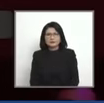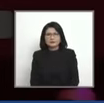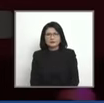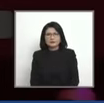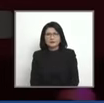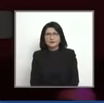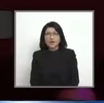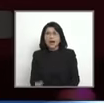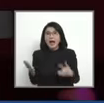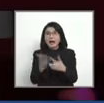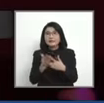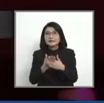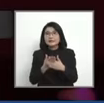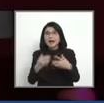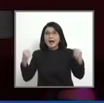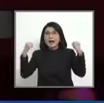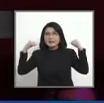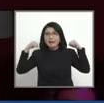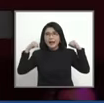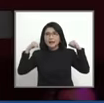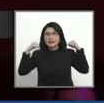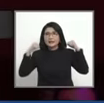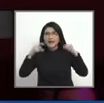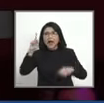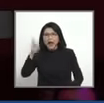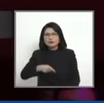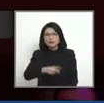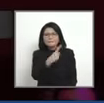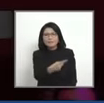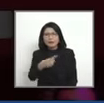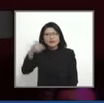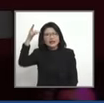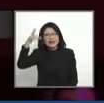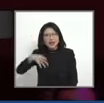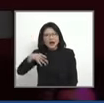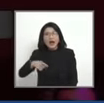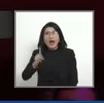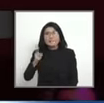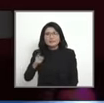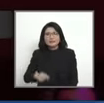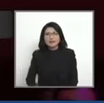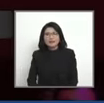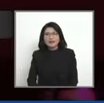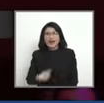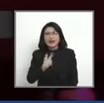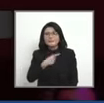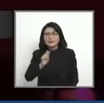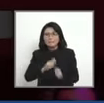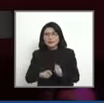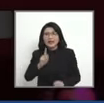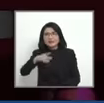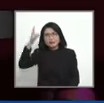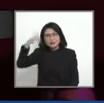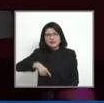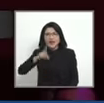itu maka sikap saya sekarang saya balik nanya siapa yang harus sayaarkan soal Pemilu sekarang